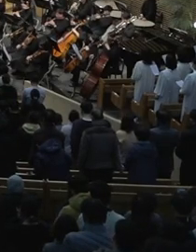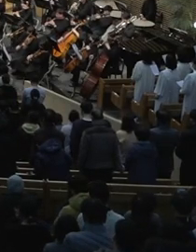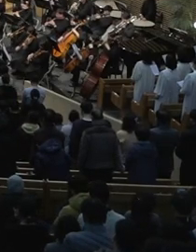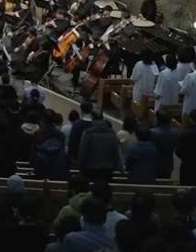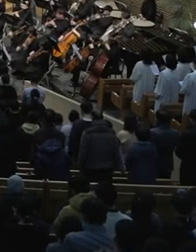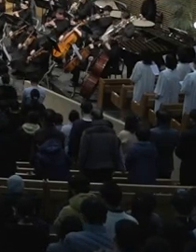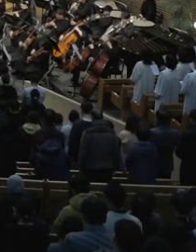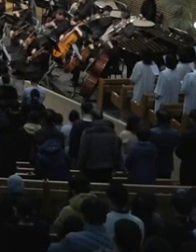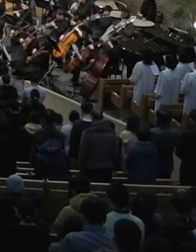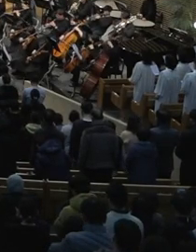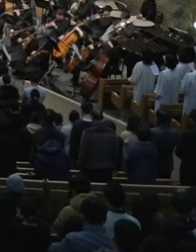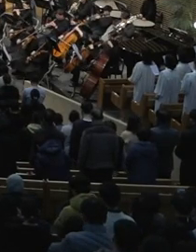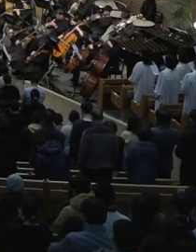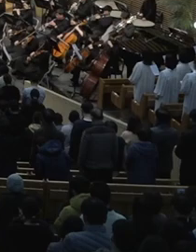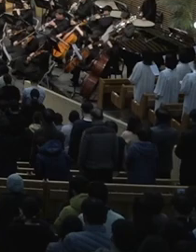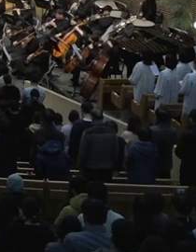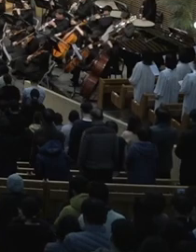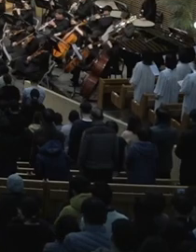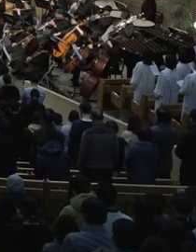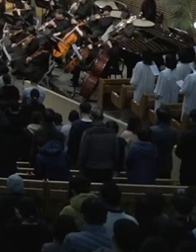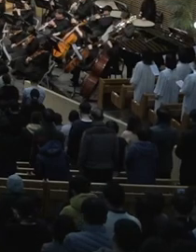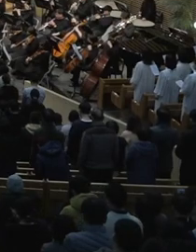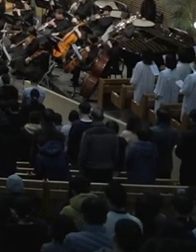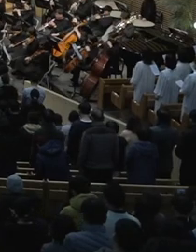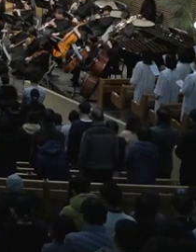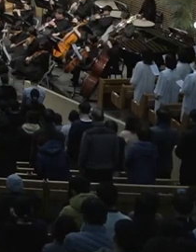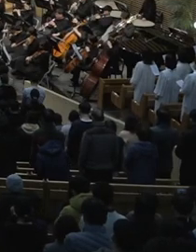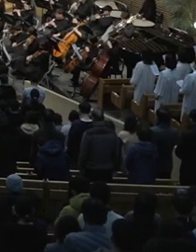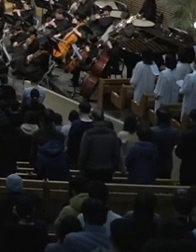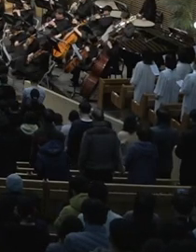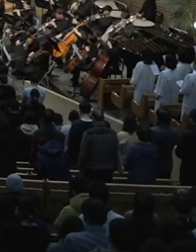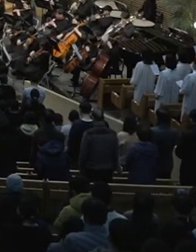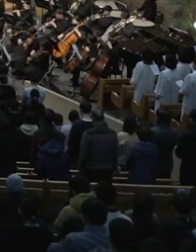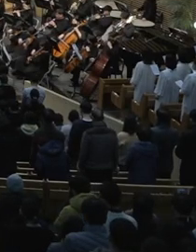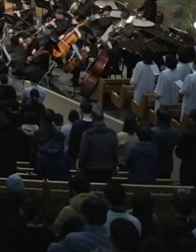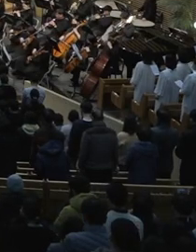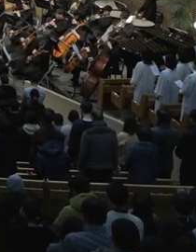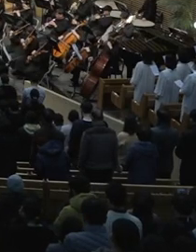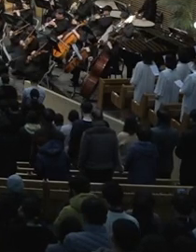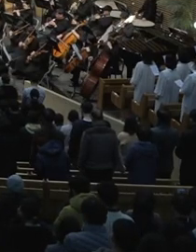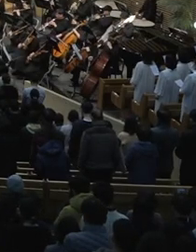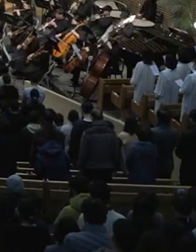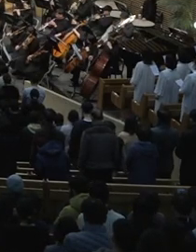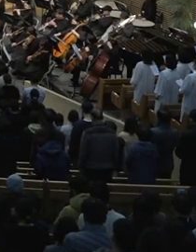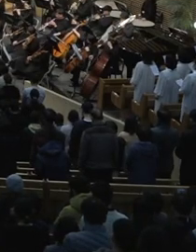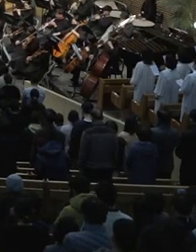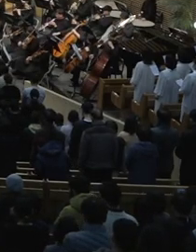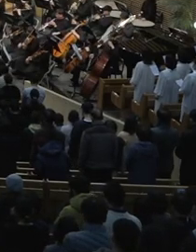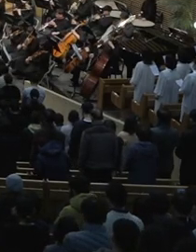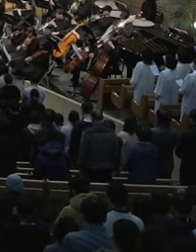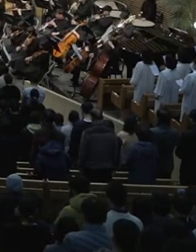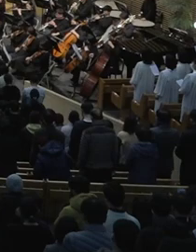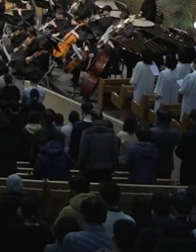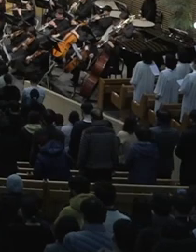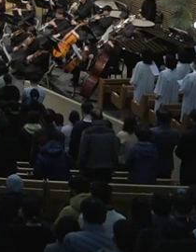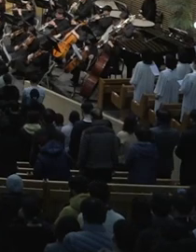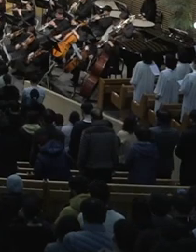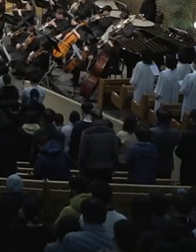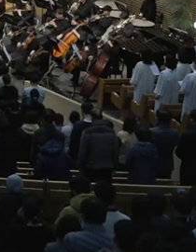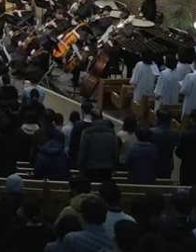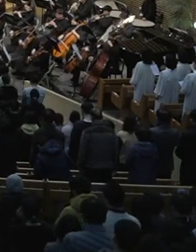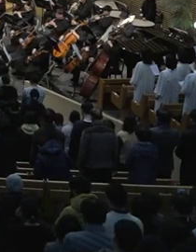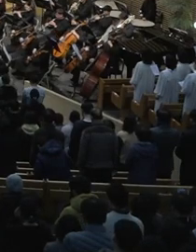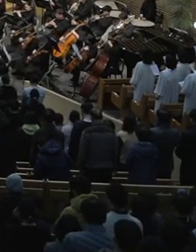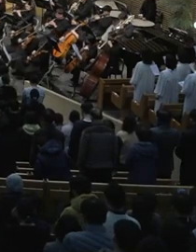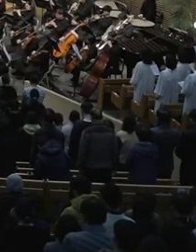영역에 그리고 하나님 이 나라와 한국 교회와 세계 열방에 일어나게 되기를 원합니다. 주의 성령의